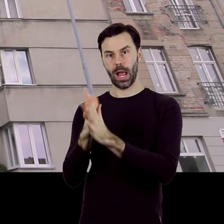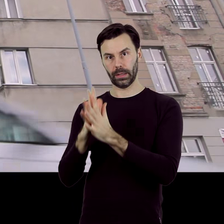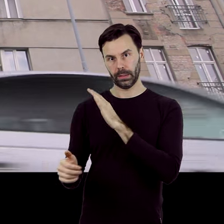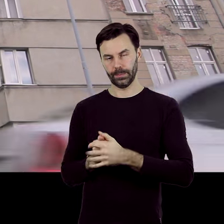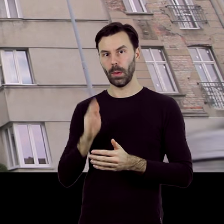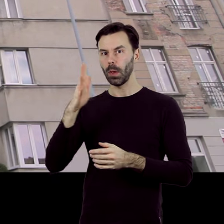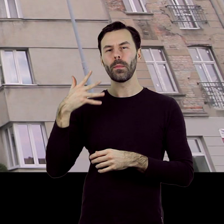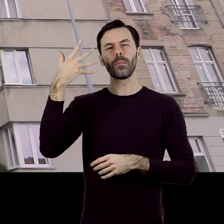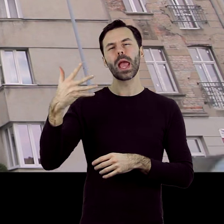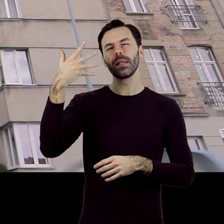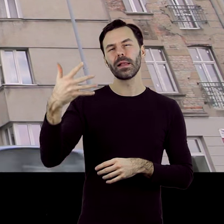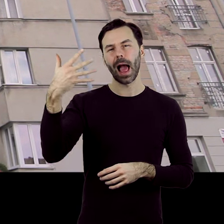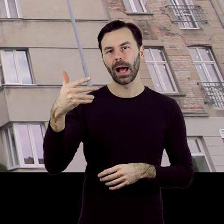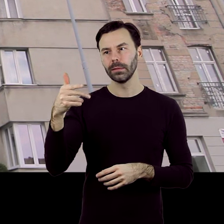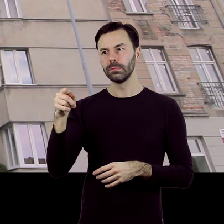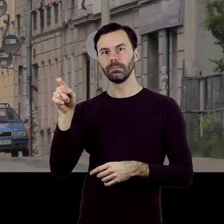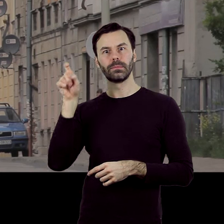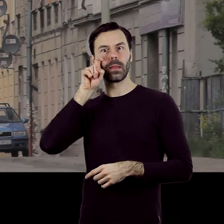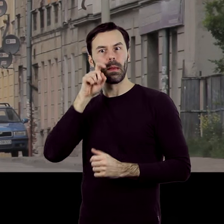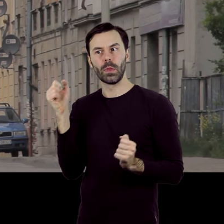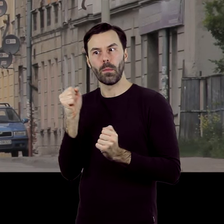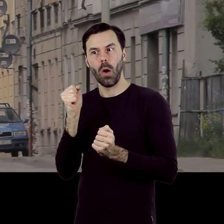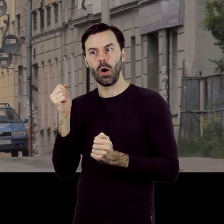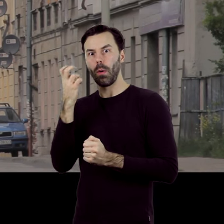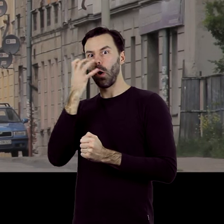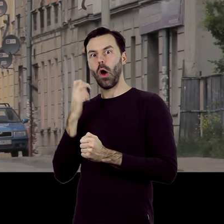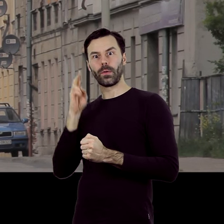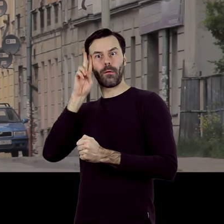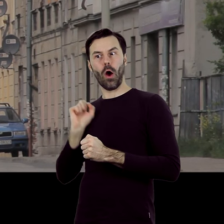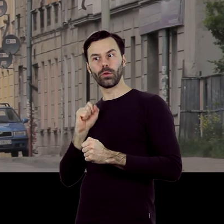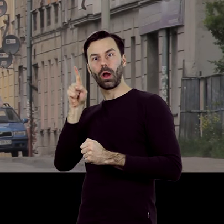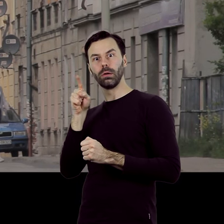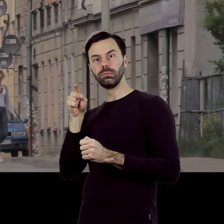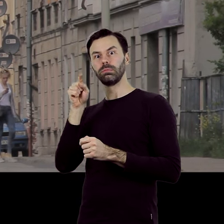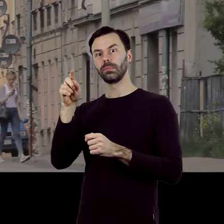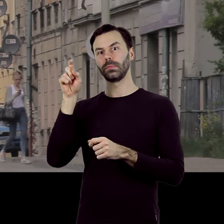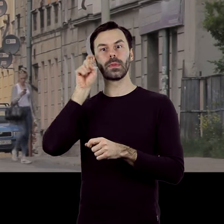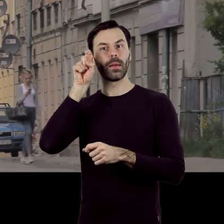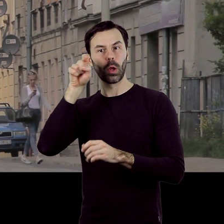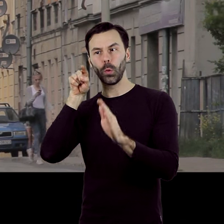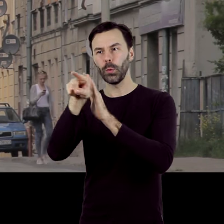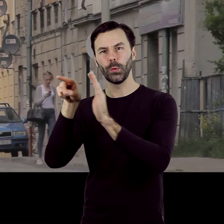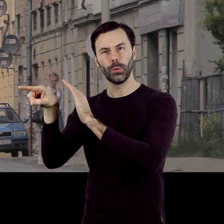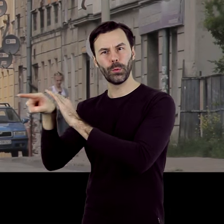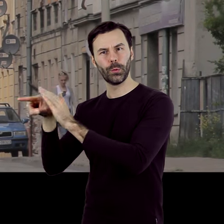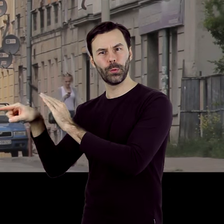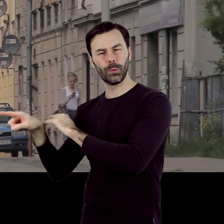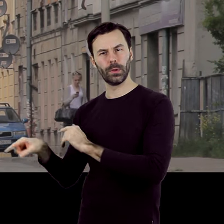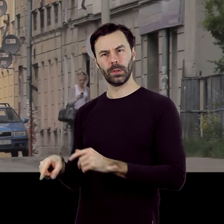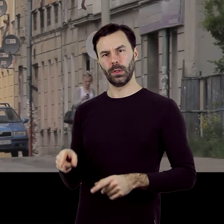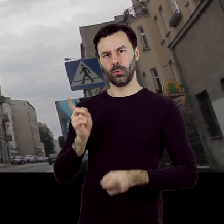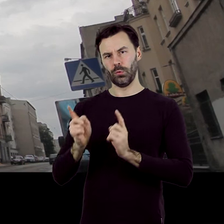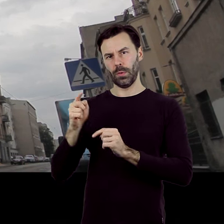5 latach w obliczu zbliżającej się ofensywy Armii Czerwonej Niemcy porzucają zajmowane przez siebie mieszkania i opuszczają